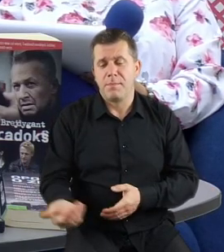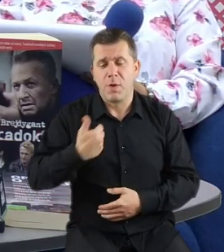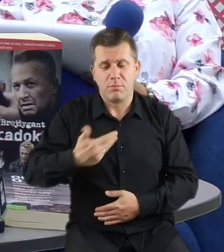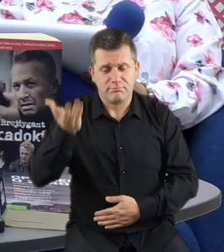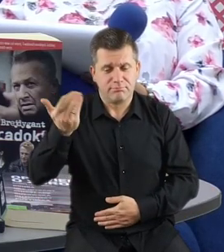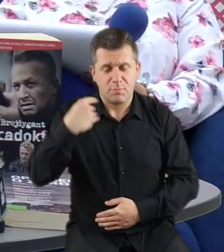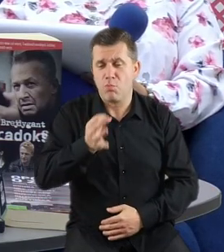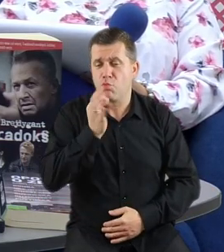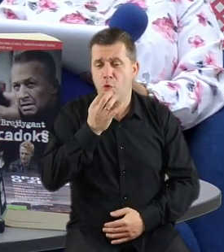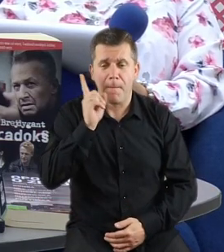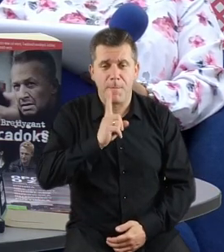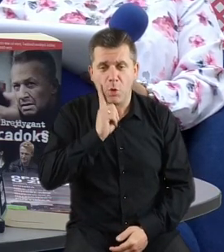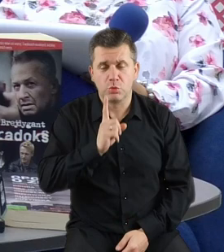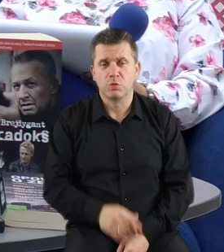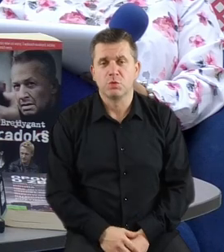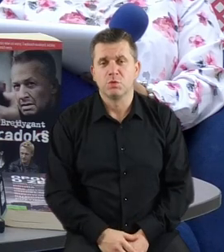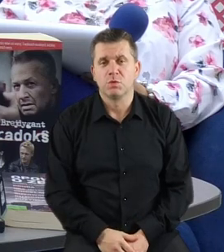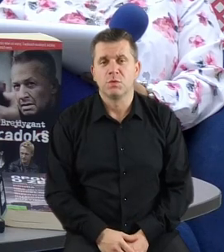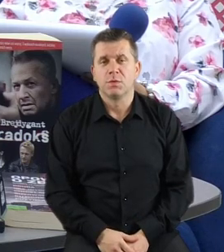młodym będąc mężczyzną,